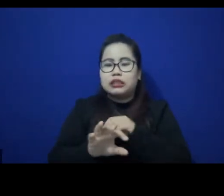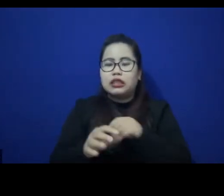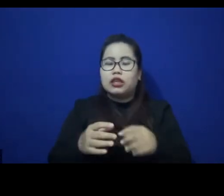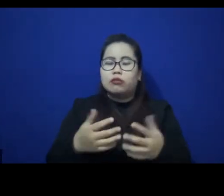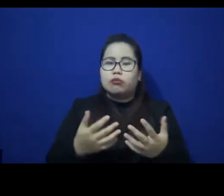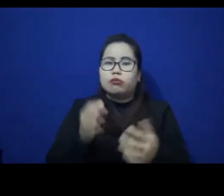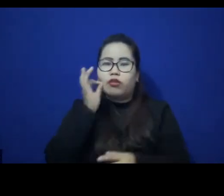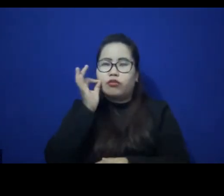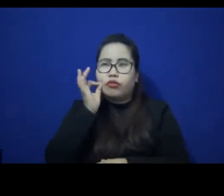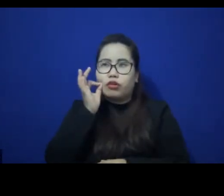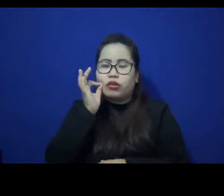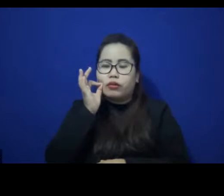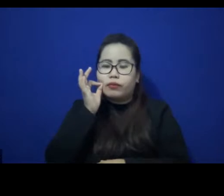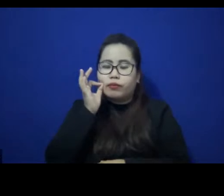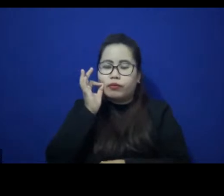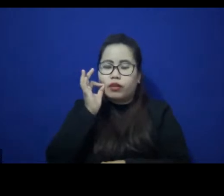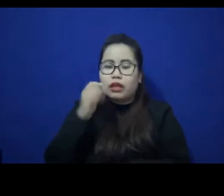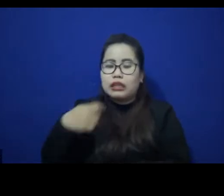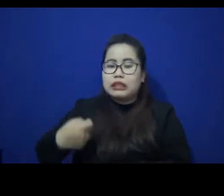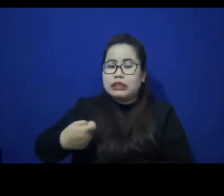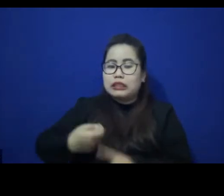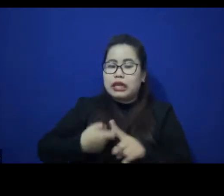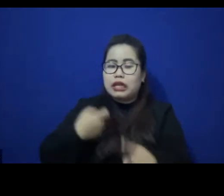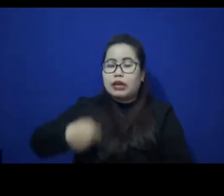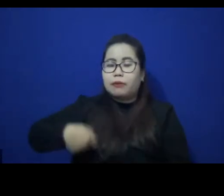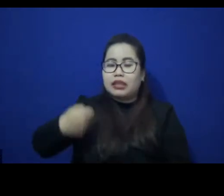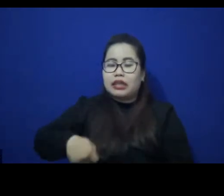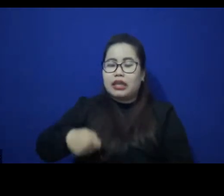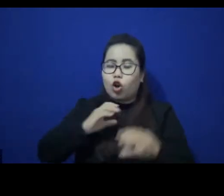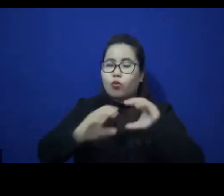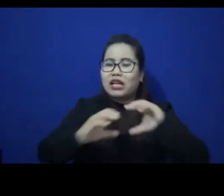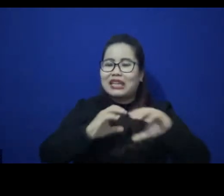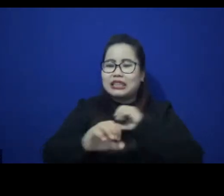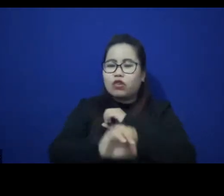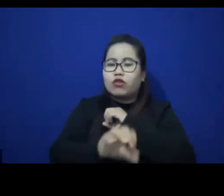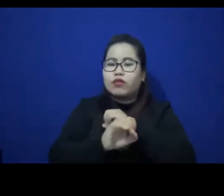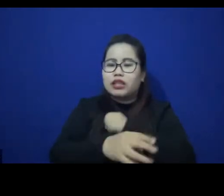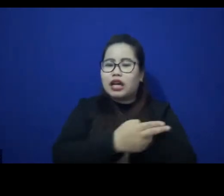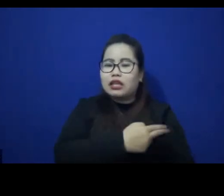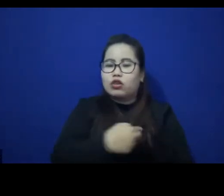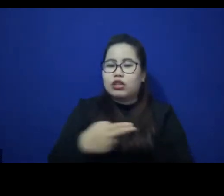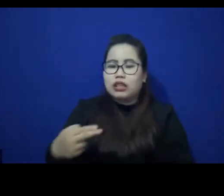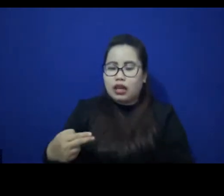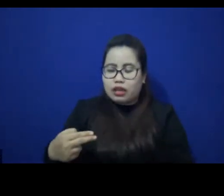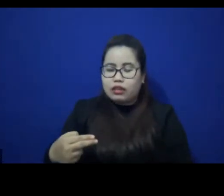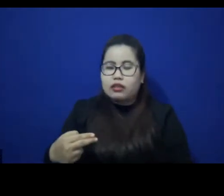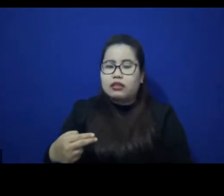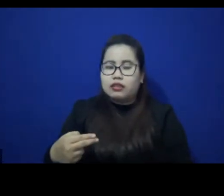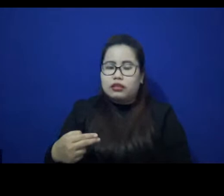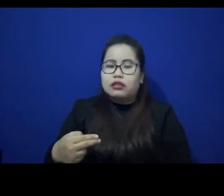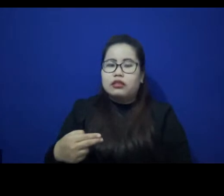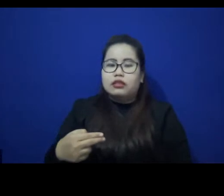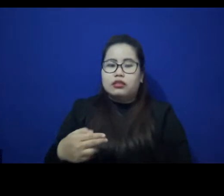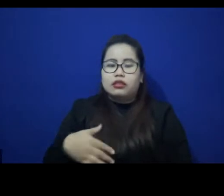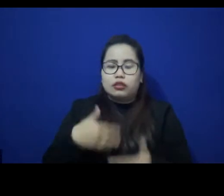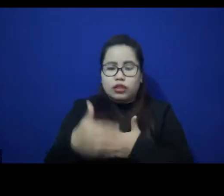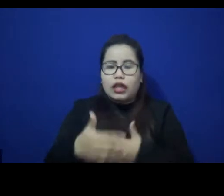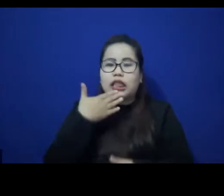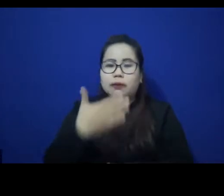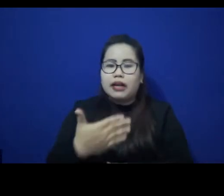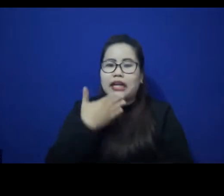dari Kementerian informasi ke Kementerian komunikasi dan Informatika Republik Indonesia dan Jupri makasih banyak atas